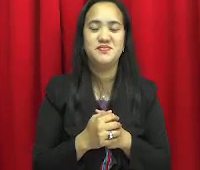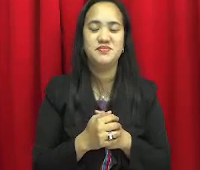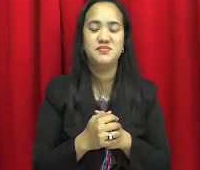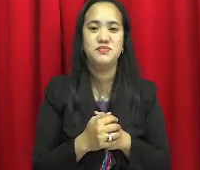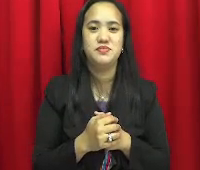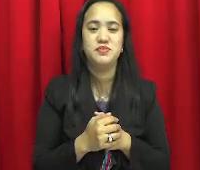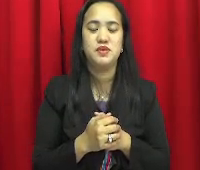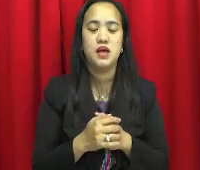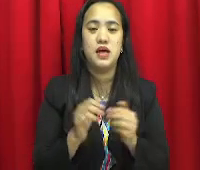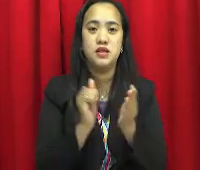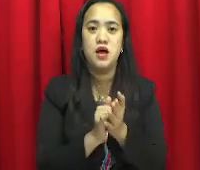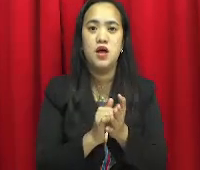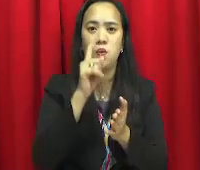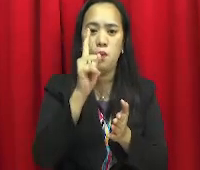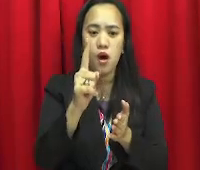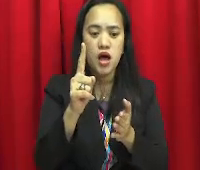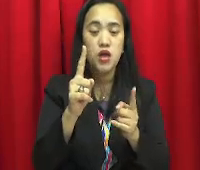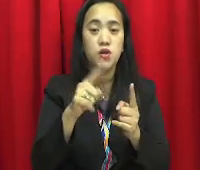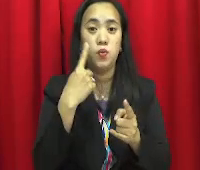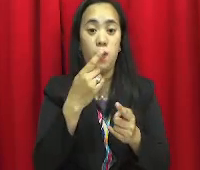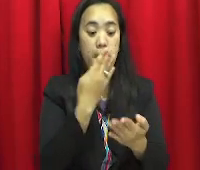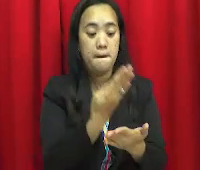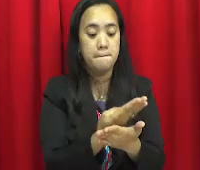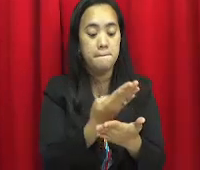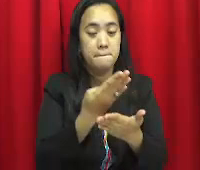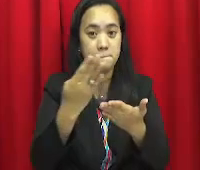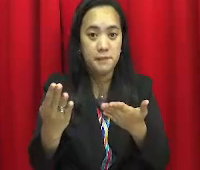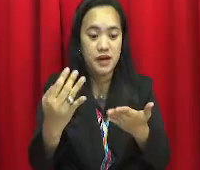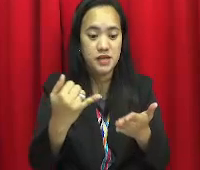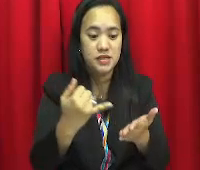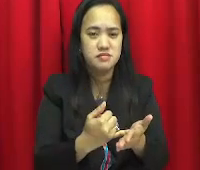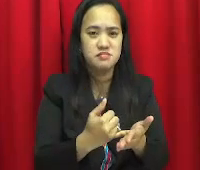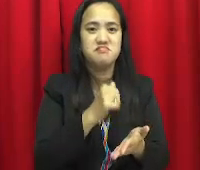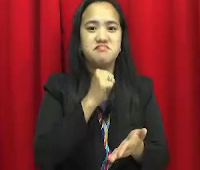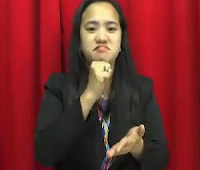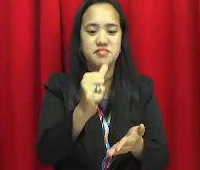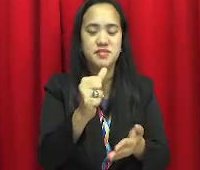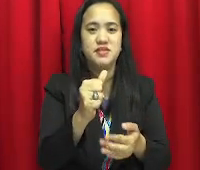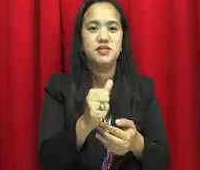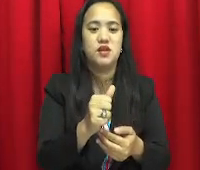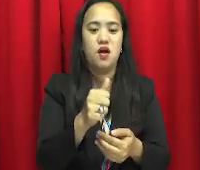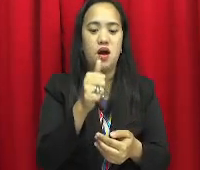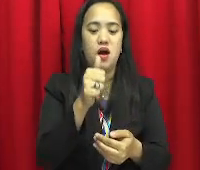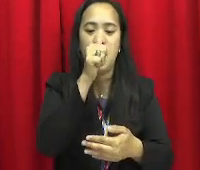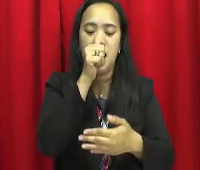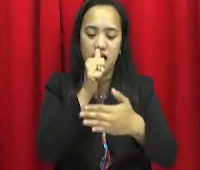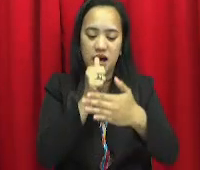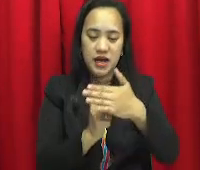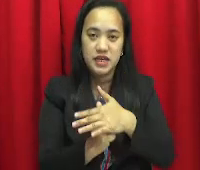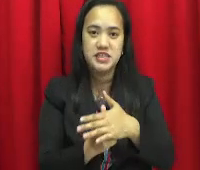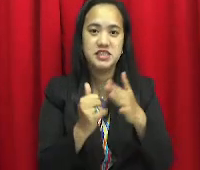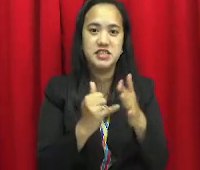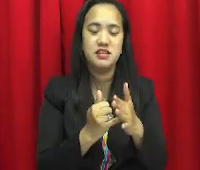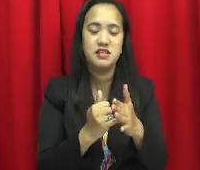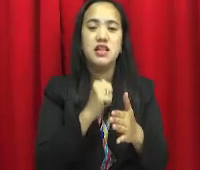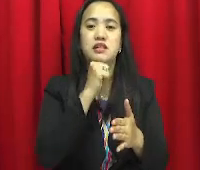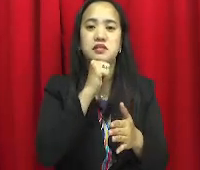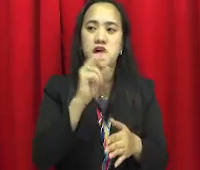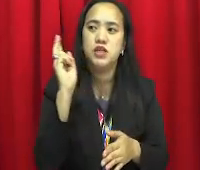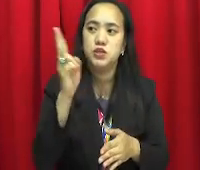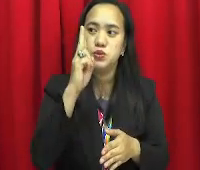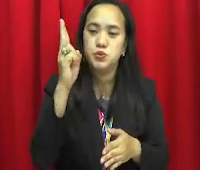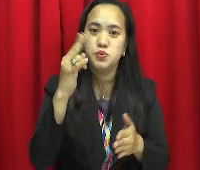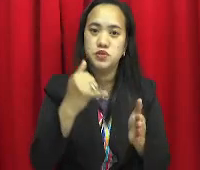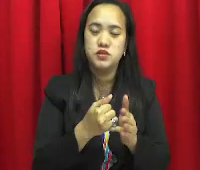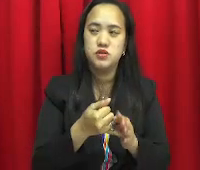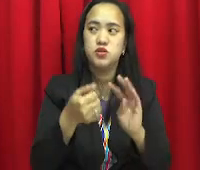isa doon sa mga binili ninyo, hindi nyo pa nasusuot. Nakatambak. Naka-plastic pa rin ngayon. Naka-plastic pa rin. Kaya, tingnan